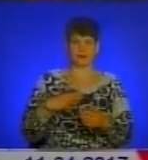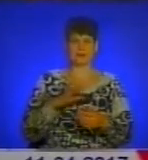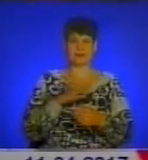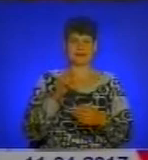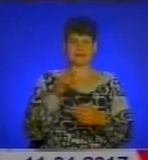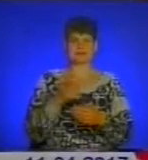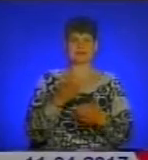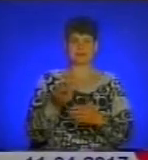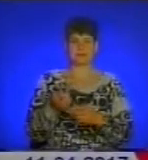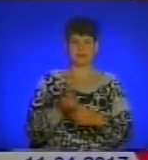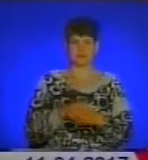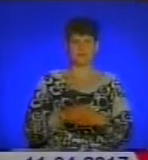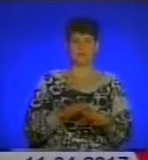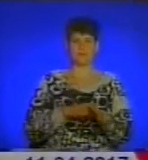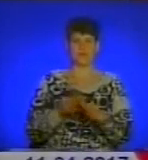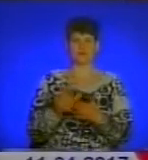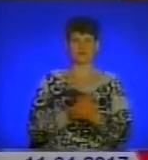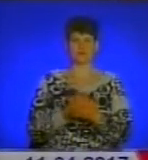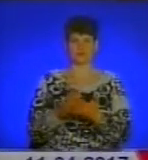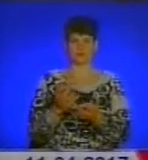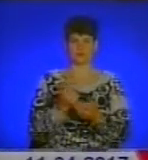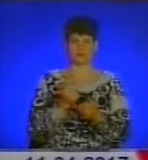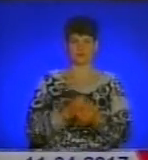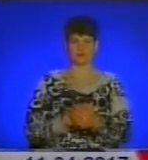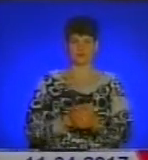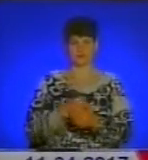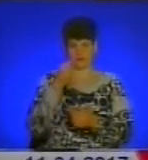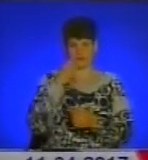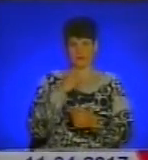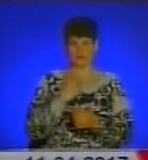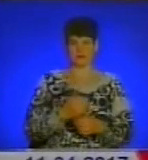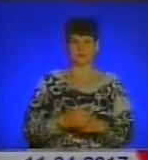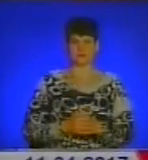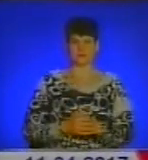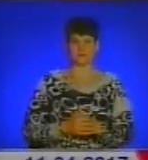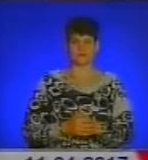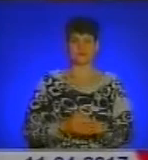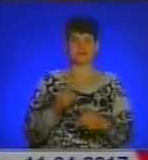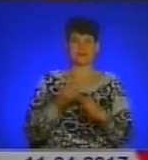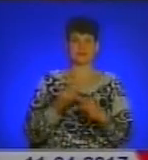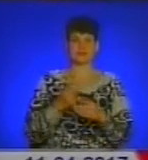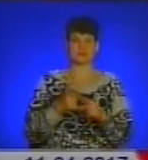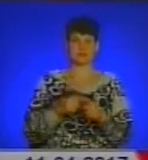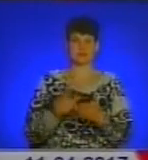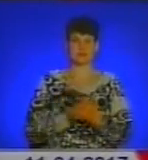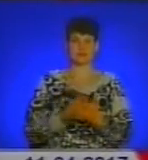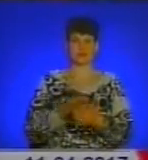якими прийшла. Повністю безкоштовний вам вийшов. Дякую. Будь ласка. Значить, є безкоштовний лік. Ми